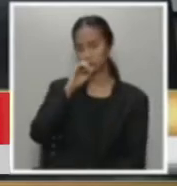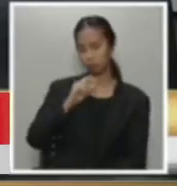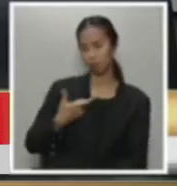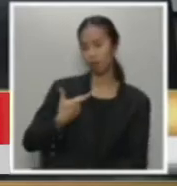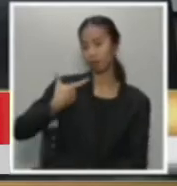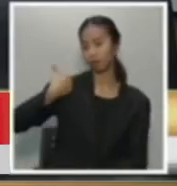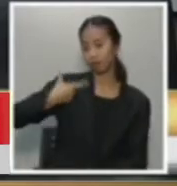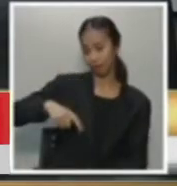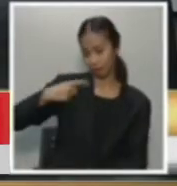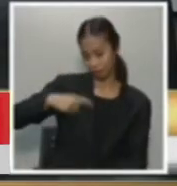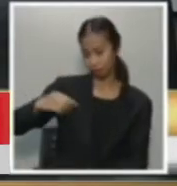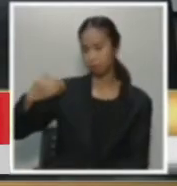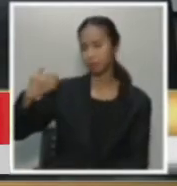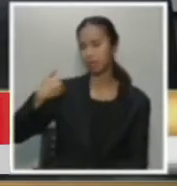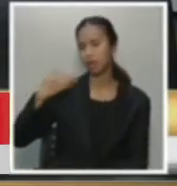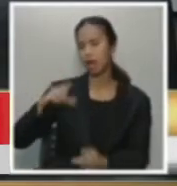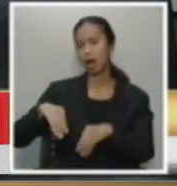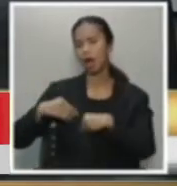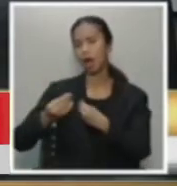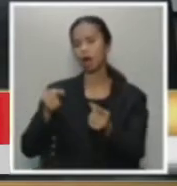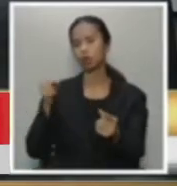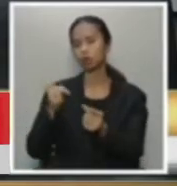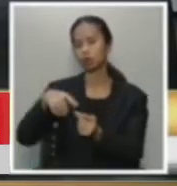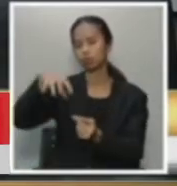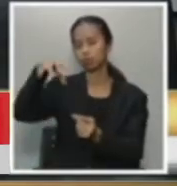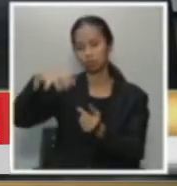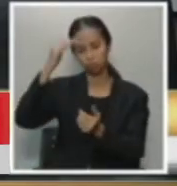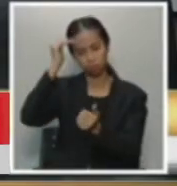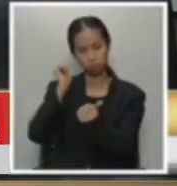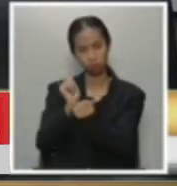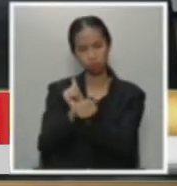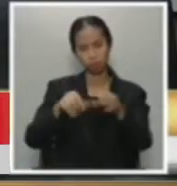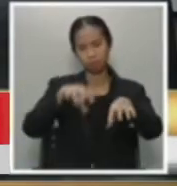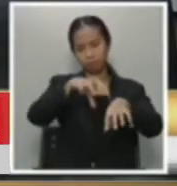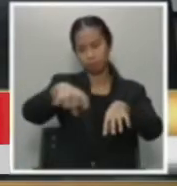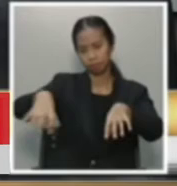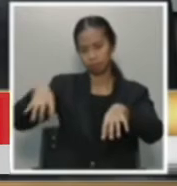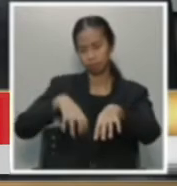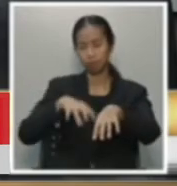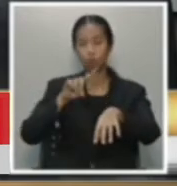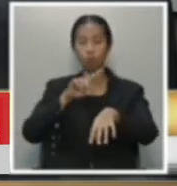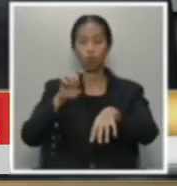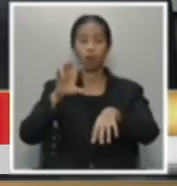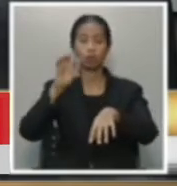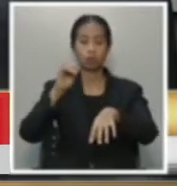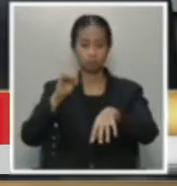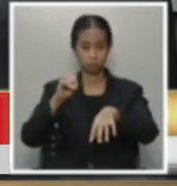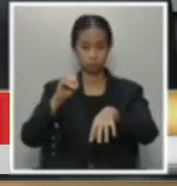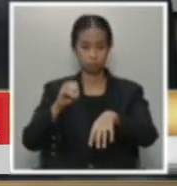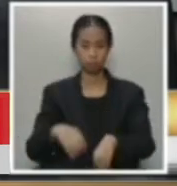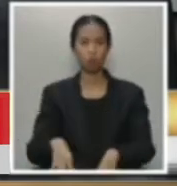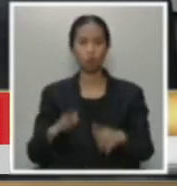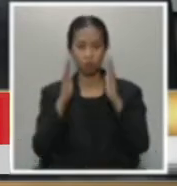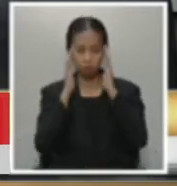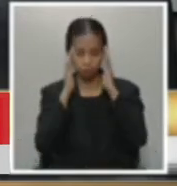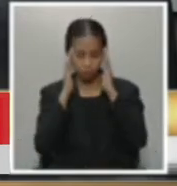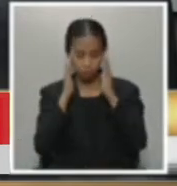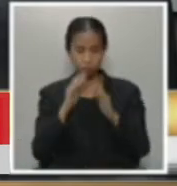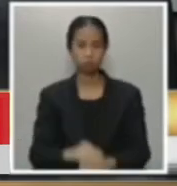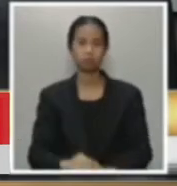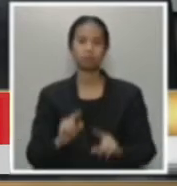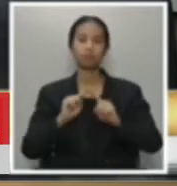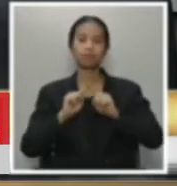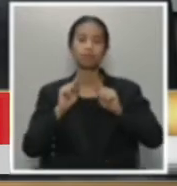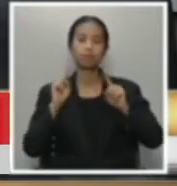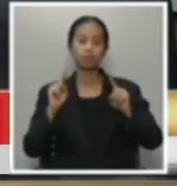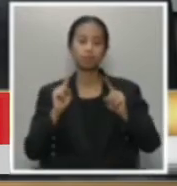วยเหลือพี่น้องประชาชนจำนวนตั้ง150โรงพักก็ตั้งใจละครับแต่ผมพองว่